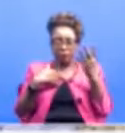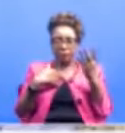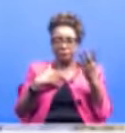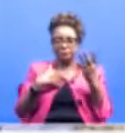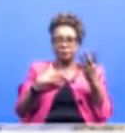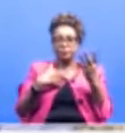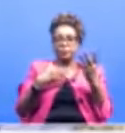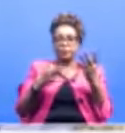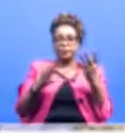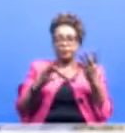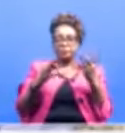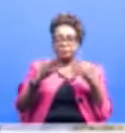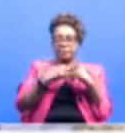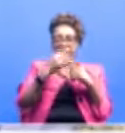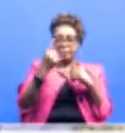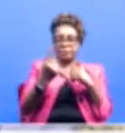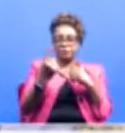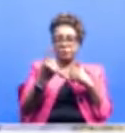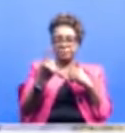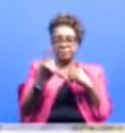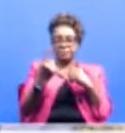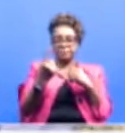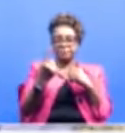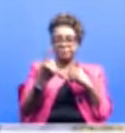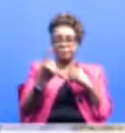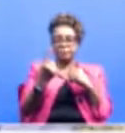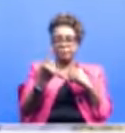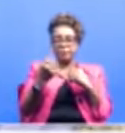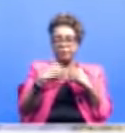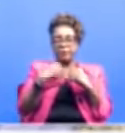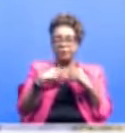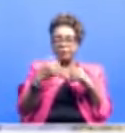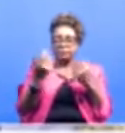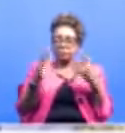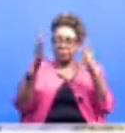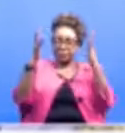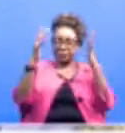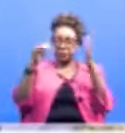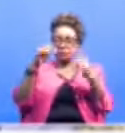siku 81 na ametuletea Sifa kwa hii ni yetu ya Kenya than